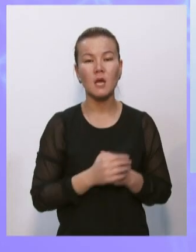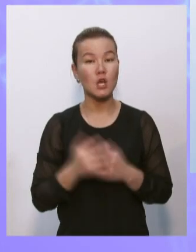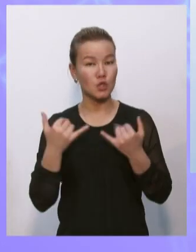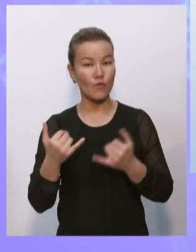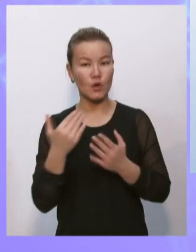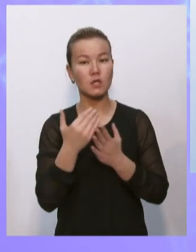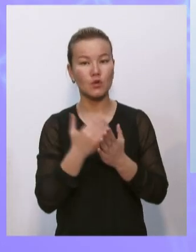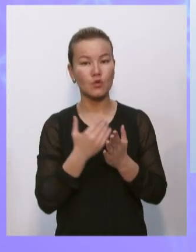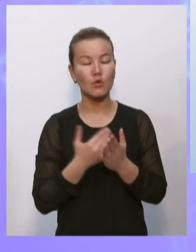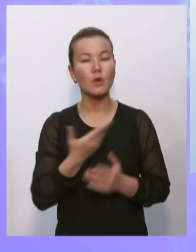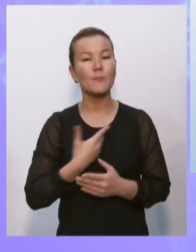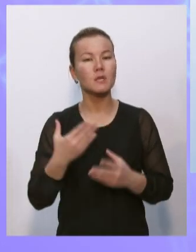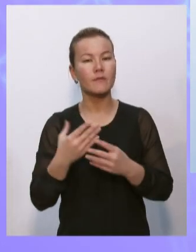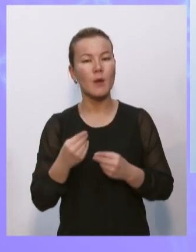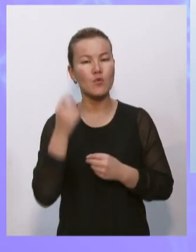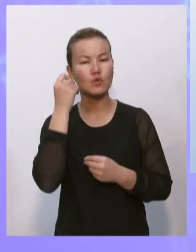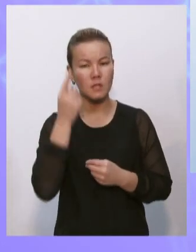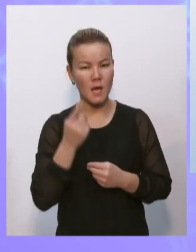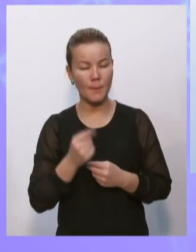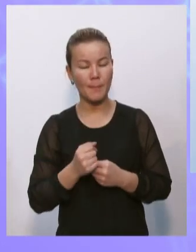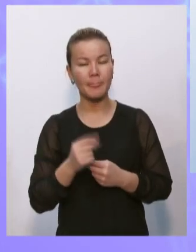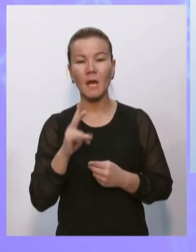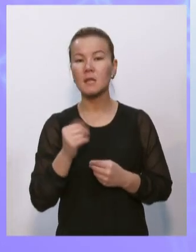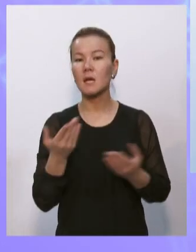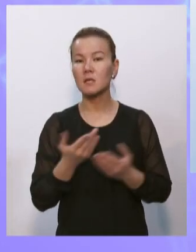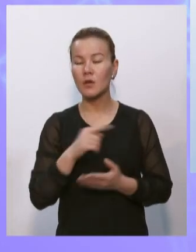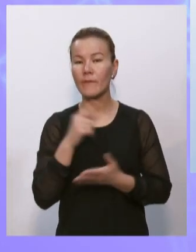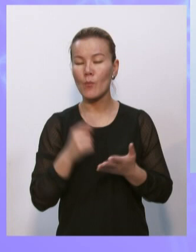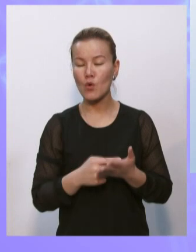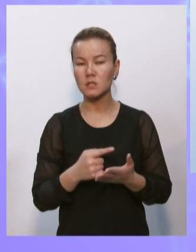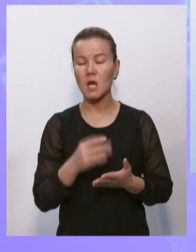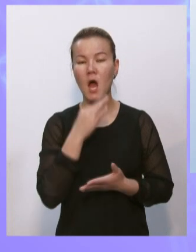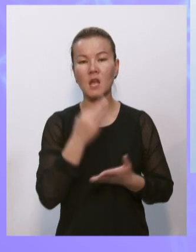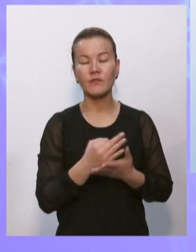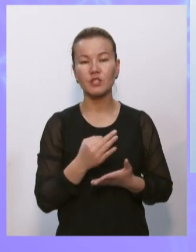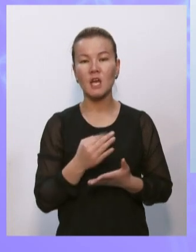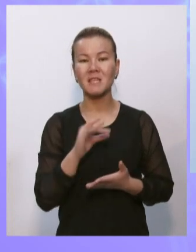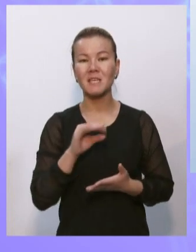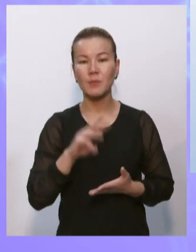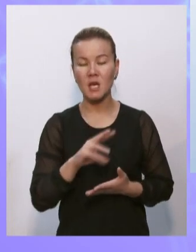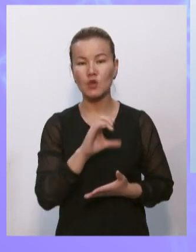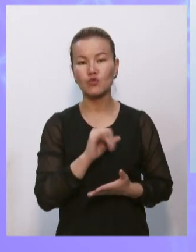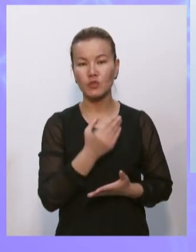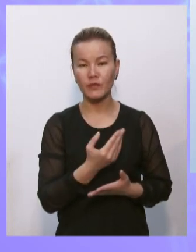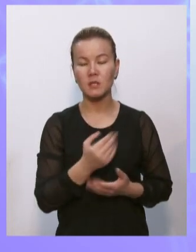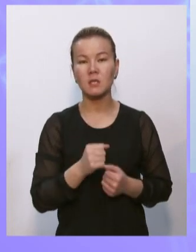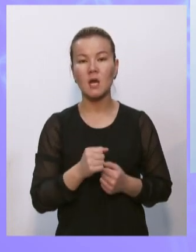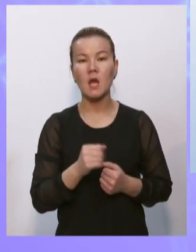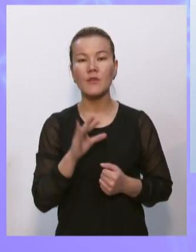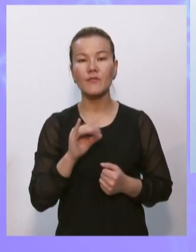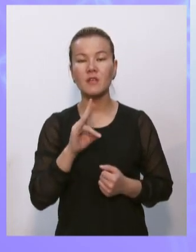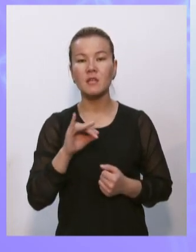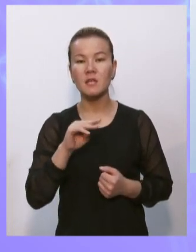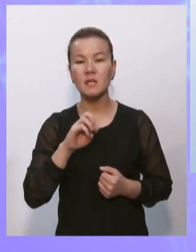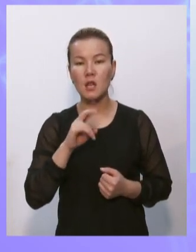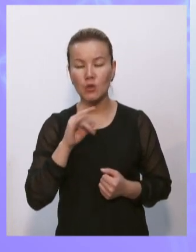Сегодня на уроке мы с вами узнаем, на какие вопросы отвечают имена существительные в